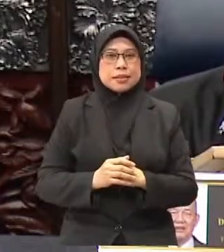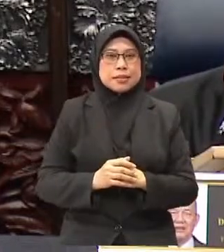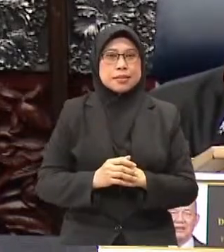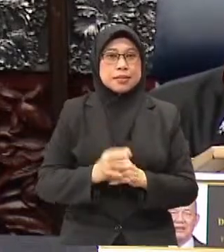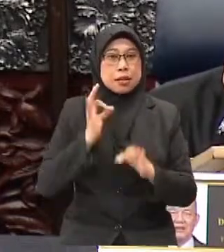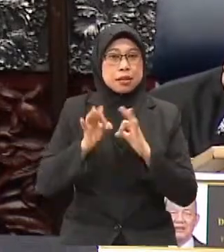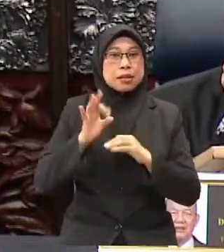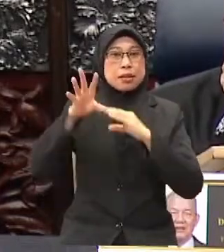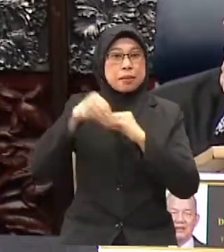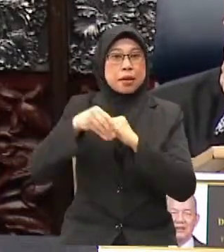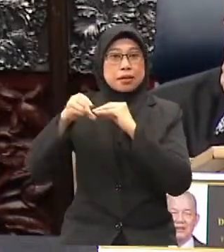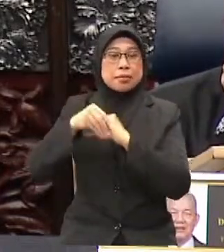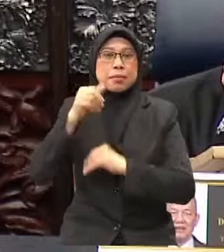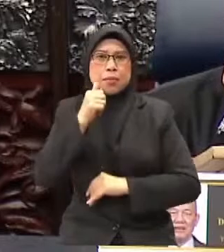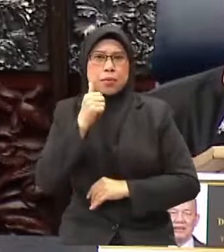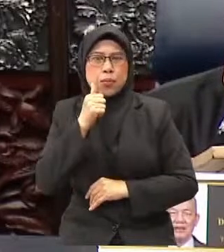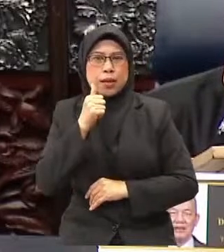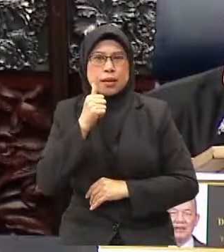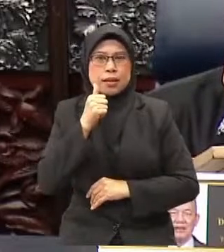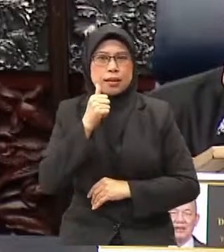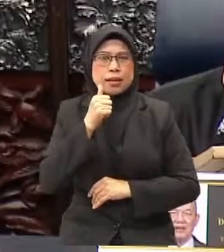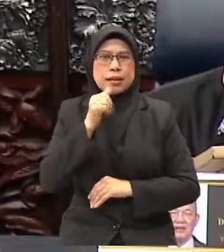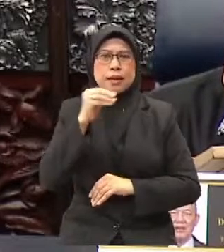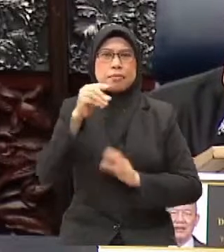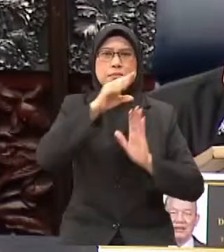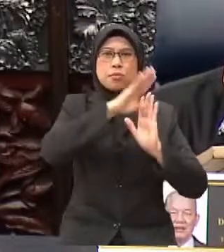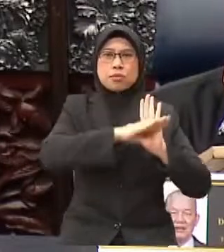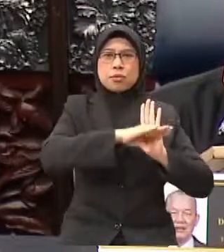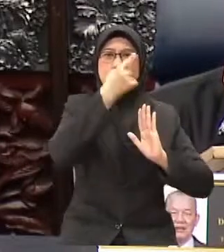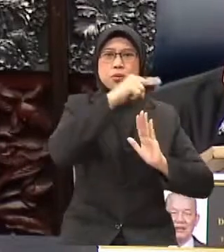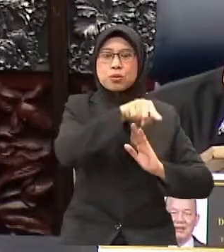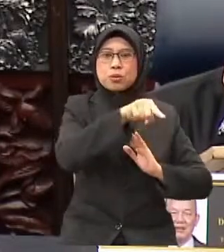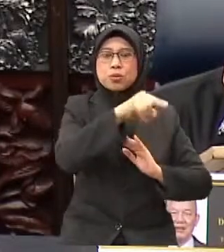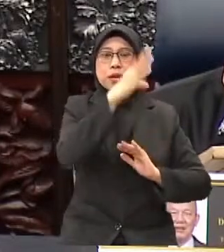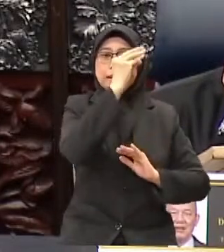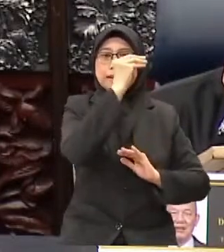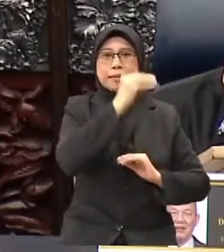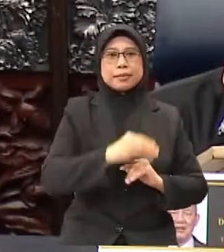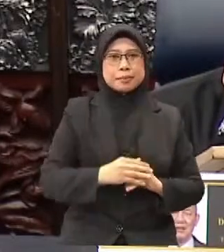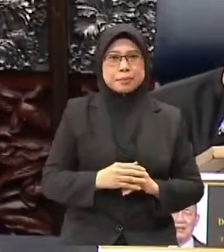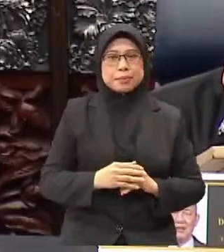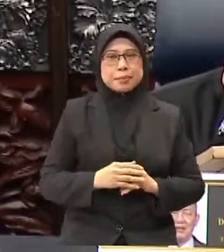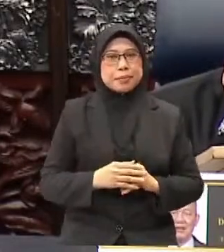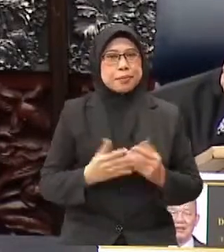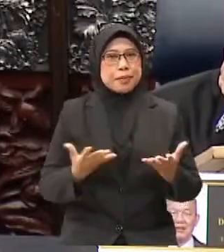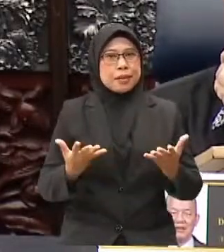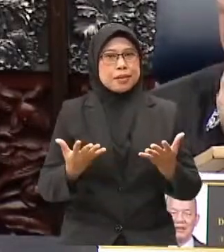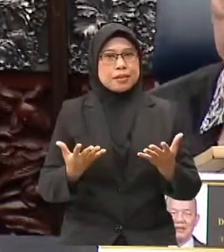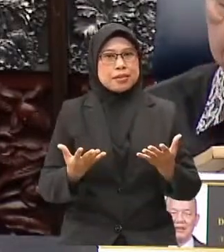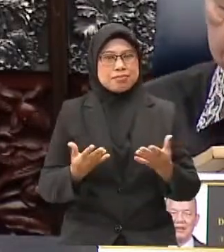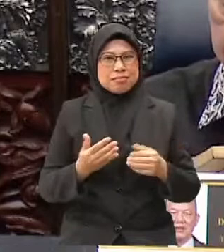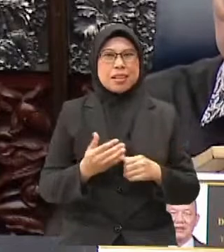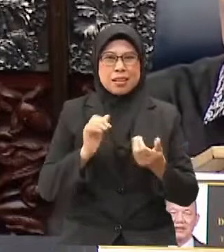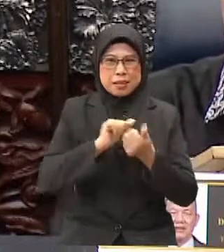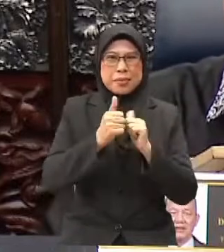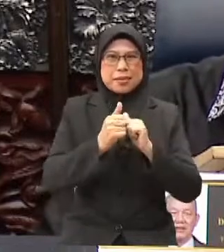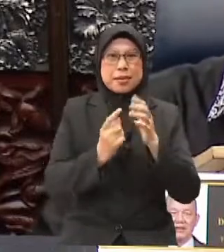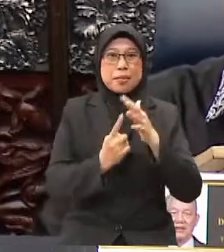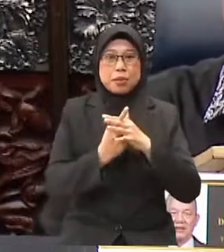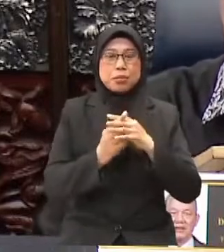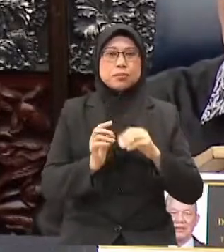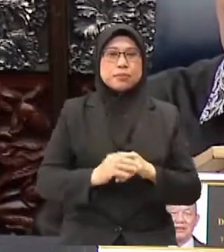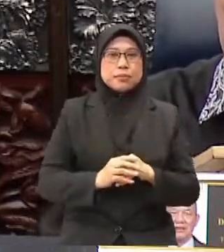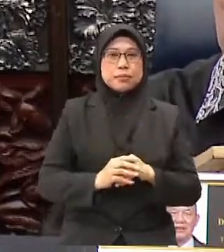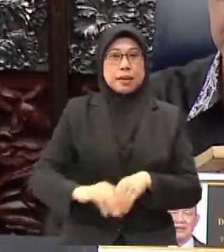menambah coach wanita itu dan ia juga akan mengurangkan coach untuk penumpang lelaki pula jadi itu akan menyimbulkan masalah daripada